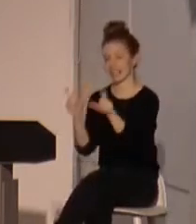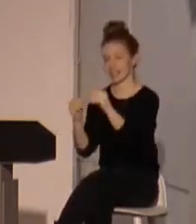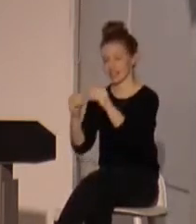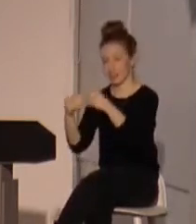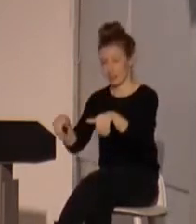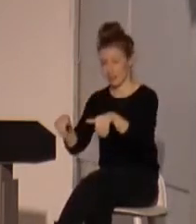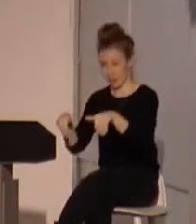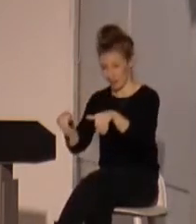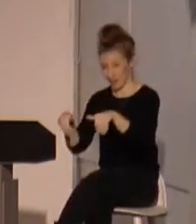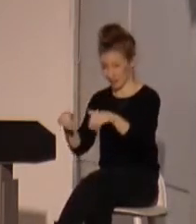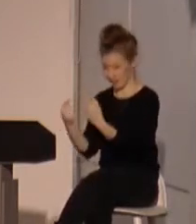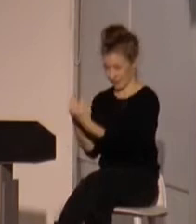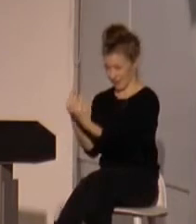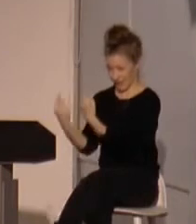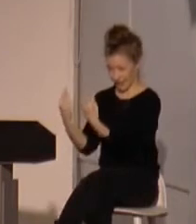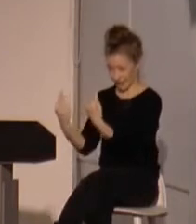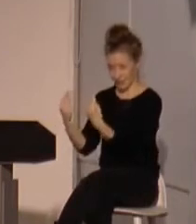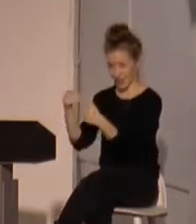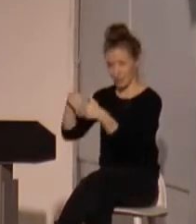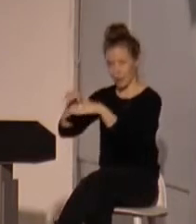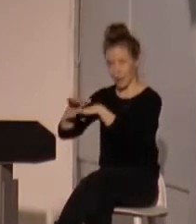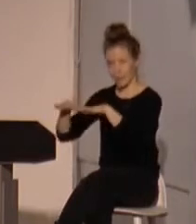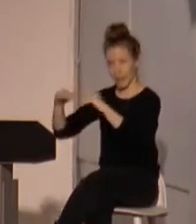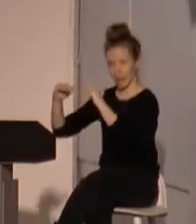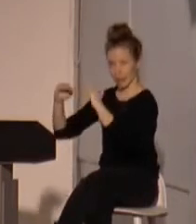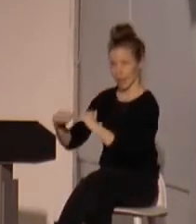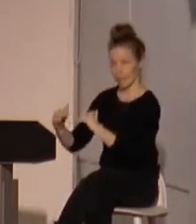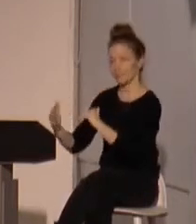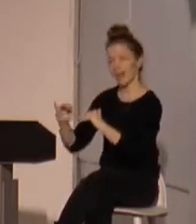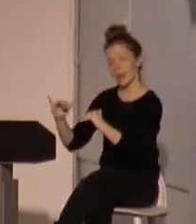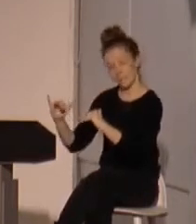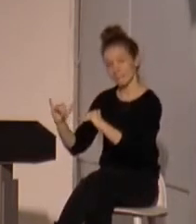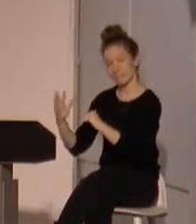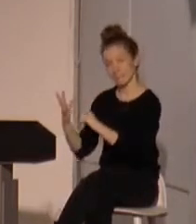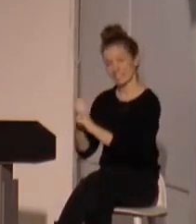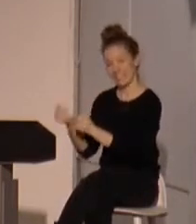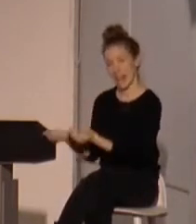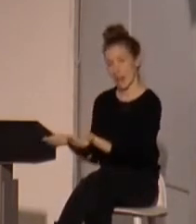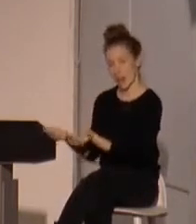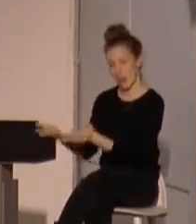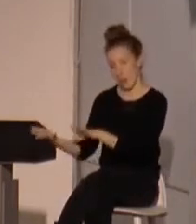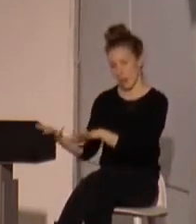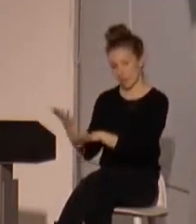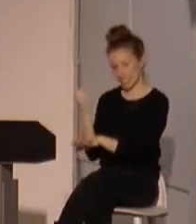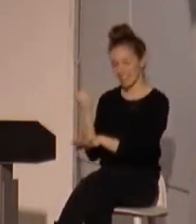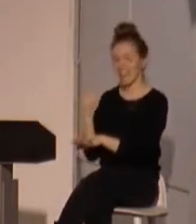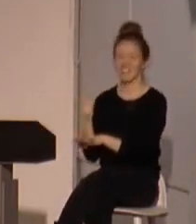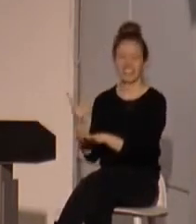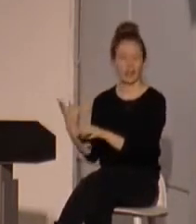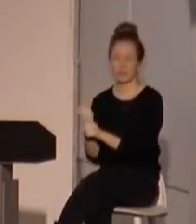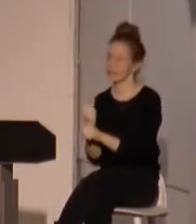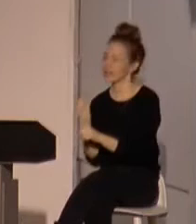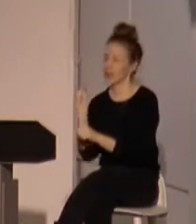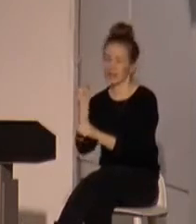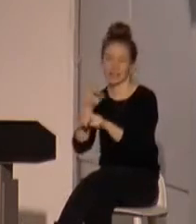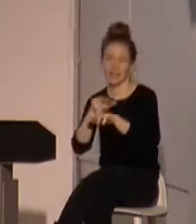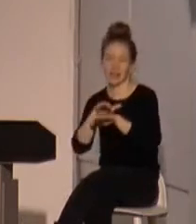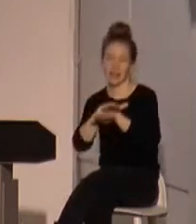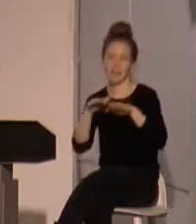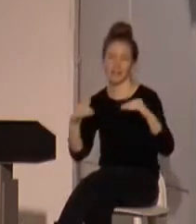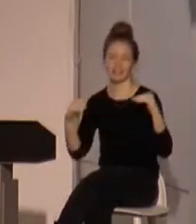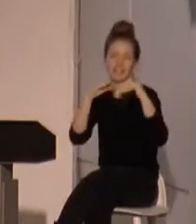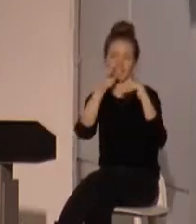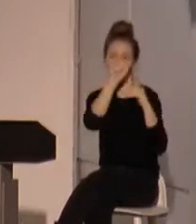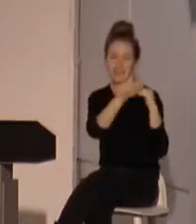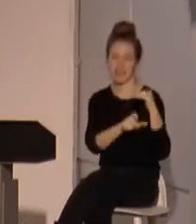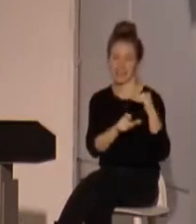היחידים האלה, מהעמדה המאוד נחותה, אבל היא גם לא מצליחה להביא אותם לגמרי לעמדה שווה של מה זה בן אדם. הפארה אולימפיקס